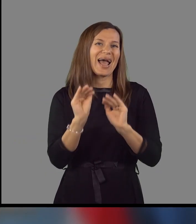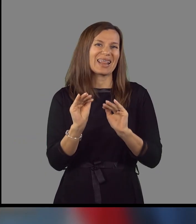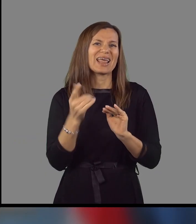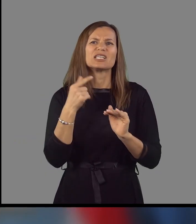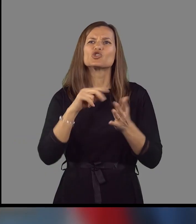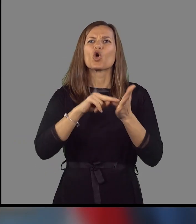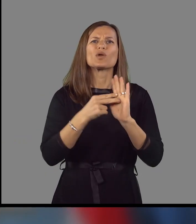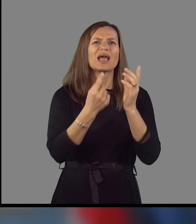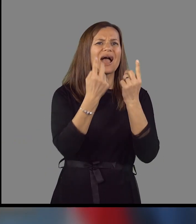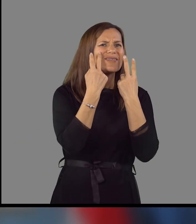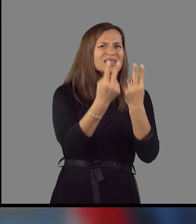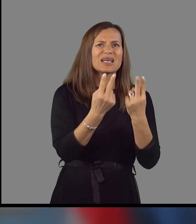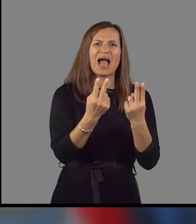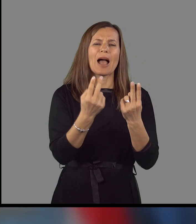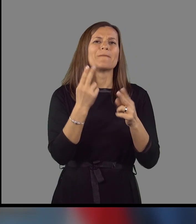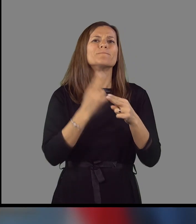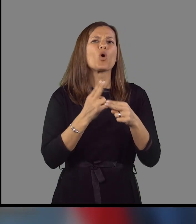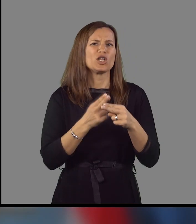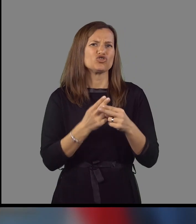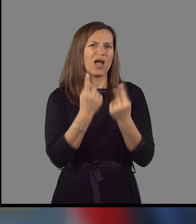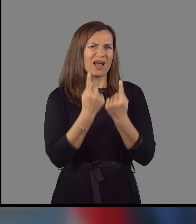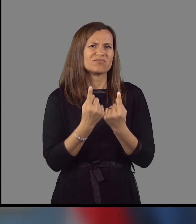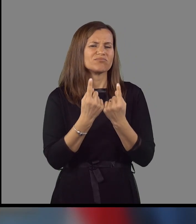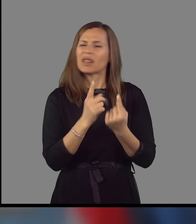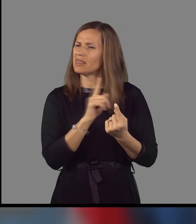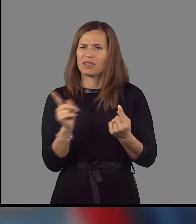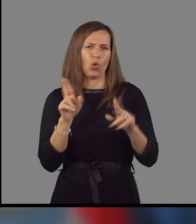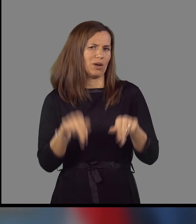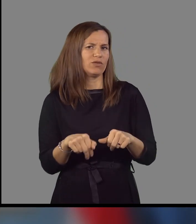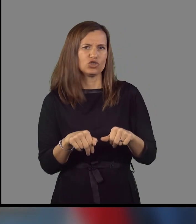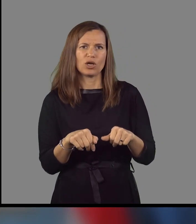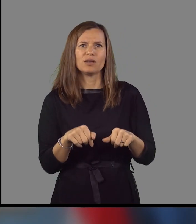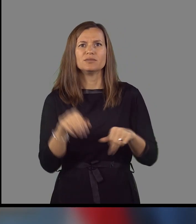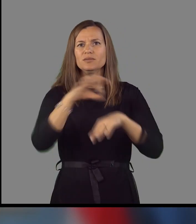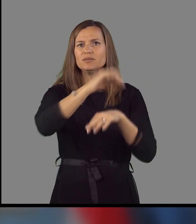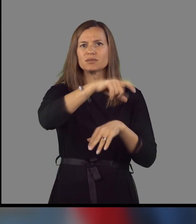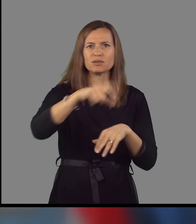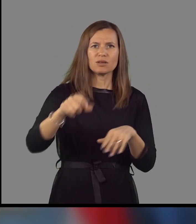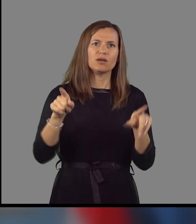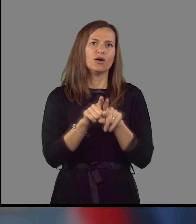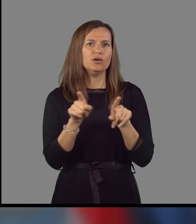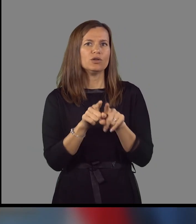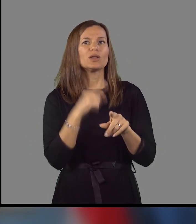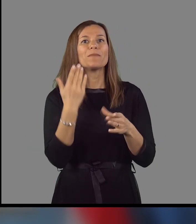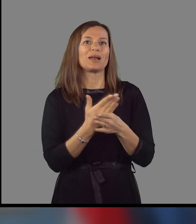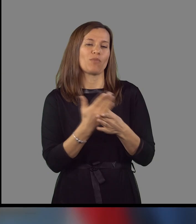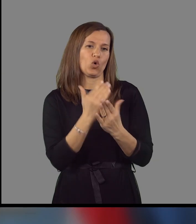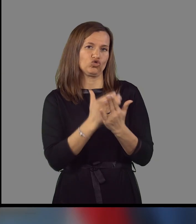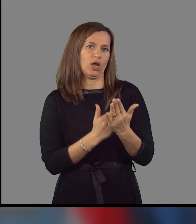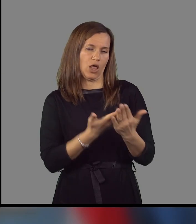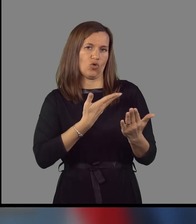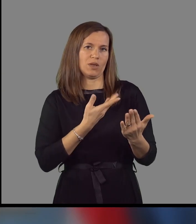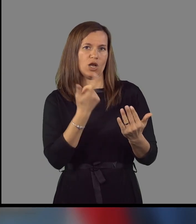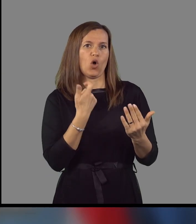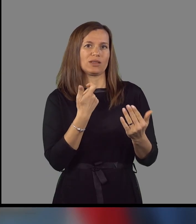stališča stalež ni upravičen in na to je opozorila tudi Zavod za zdravstveno zavarovanje Slovenije. Zdravniki